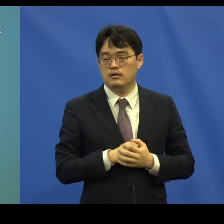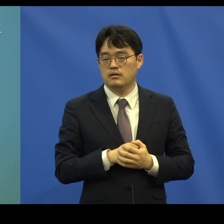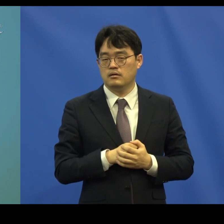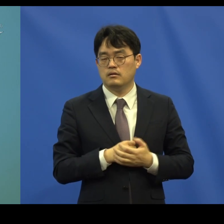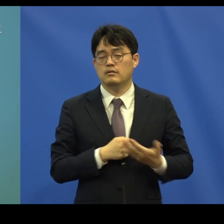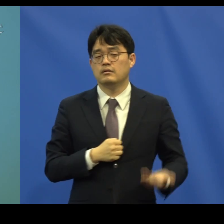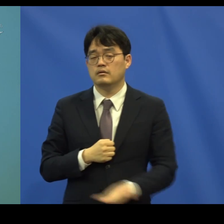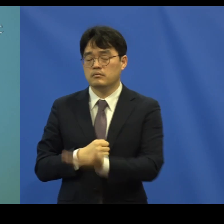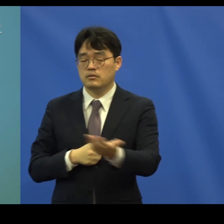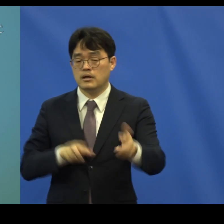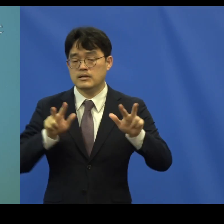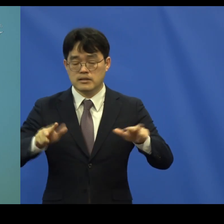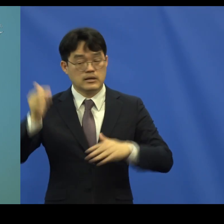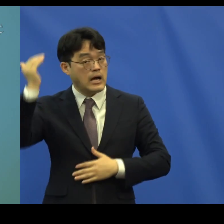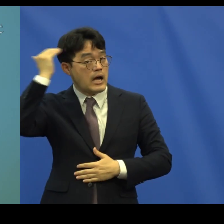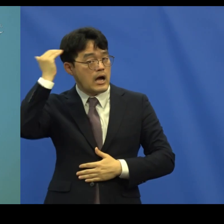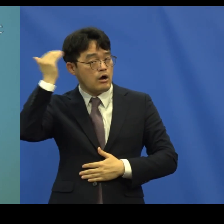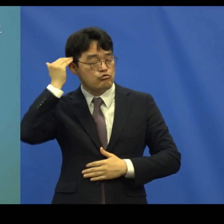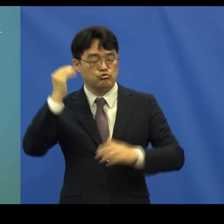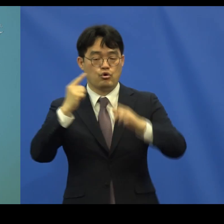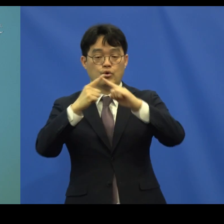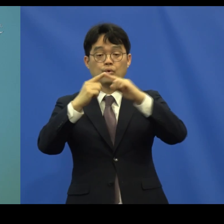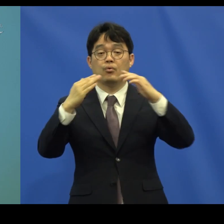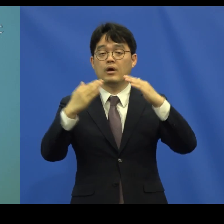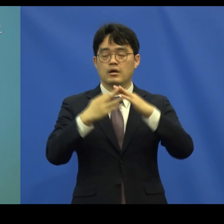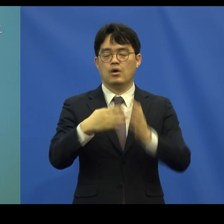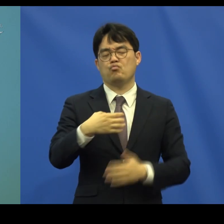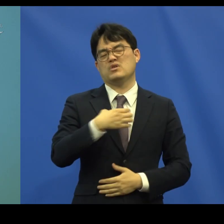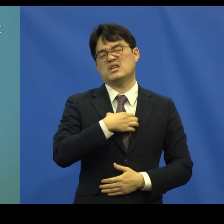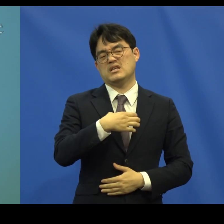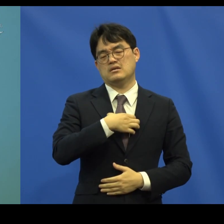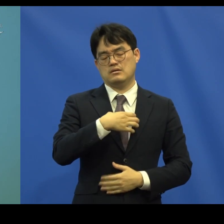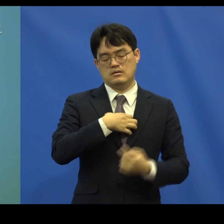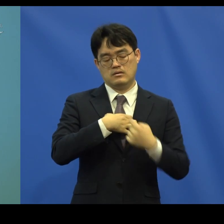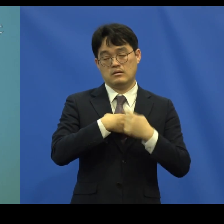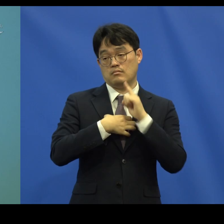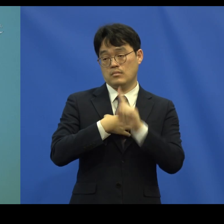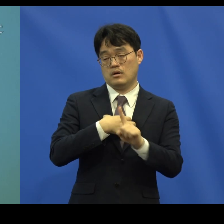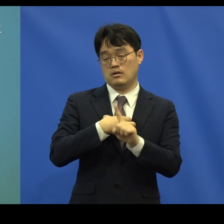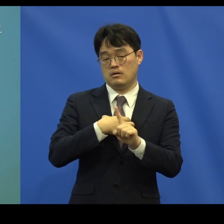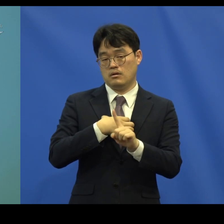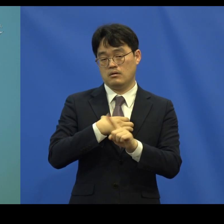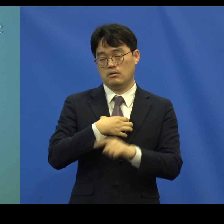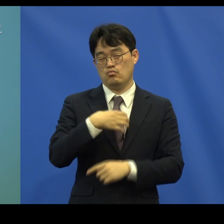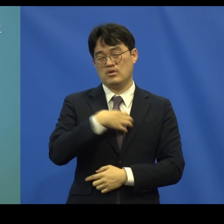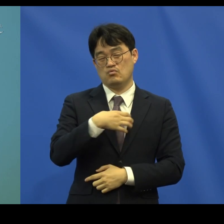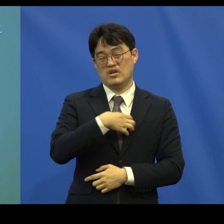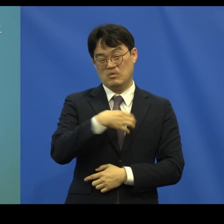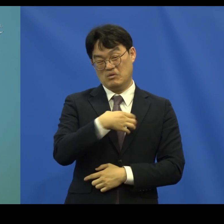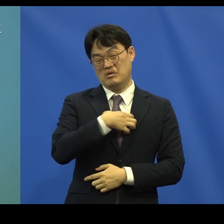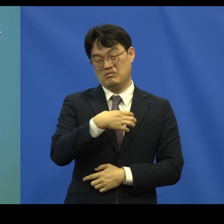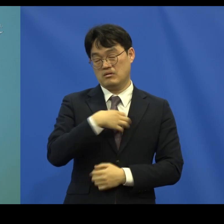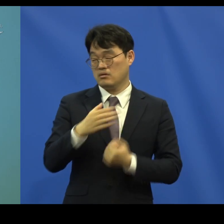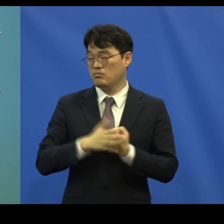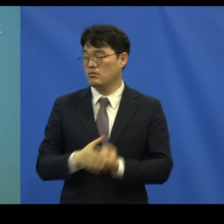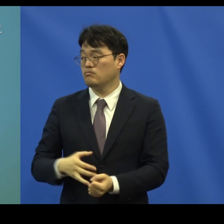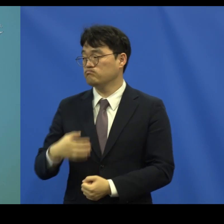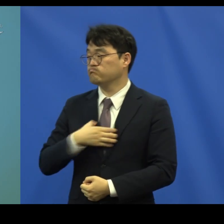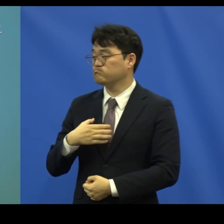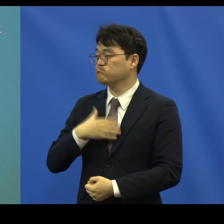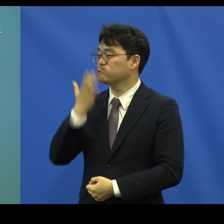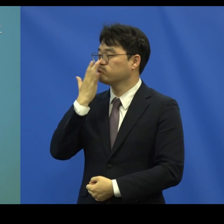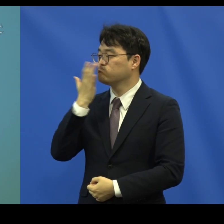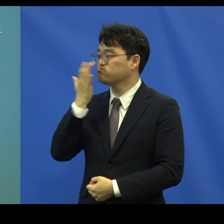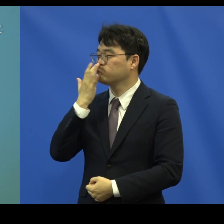오늘 한국교회를 위기라고 얘기합니다. 위기라는 말을 너무 많이 했기 때문에 위기 불감증 시대예요. 그런데 사실은